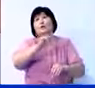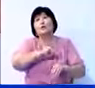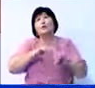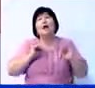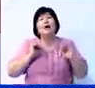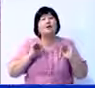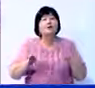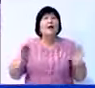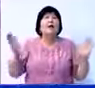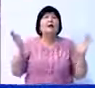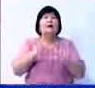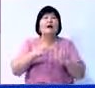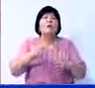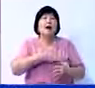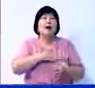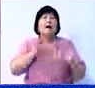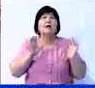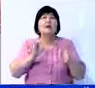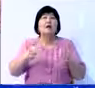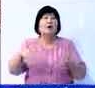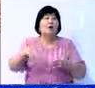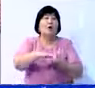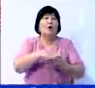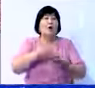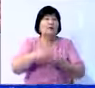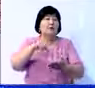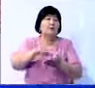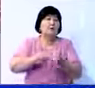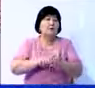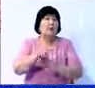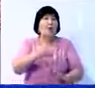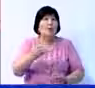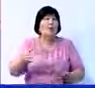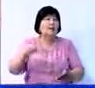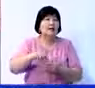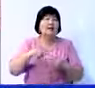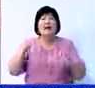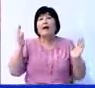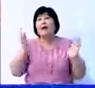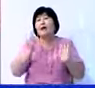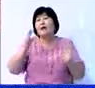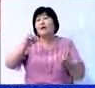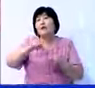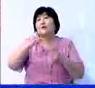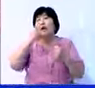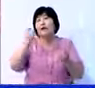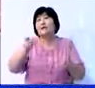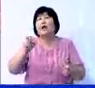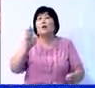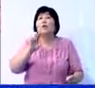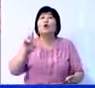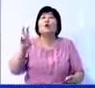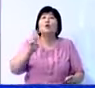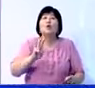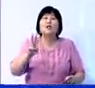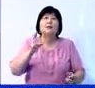жүргізді. Табиғат жанашырларына қоғам белсенділері көмекке келді. Олардың арасында экология елшісі атанған Болат Нұрқожаев та